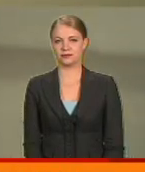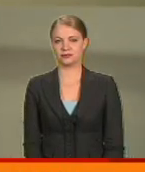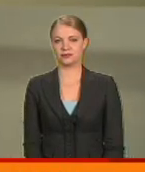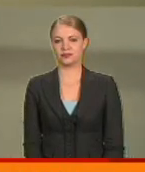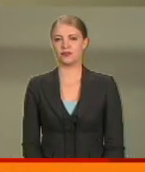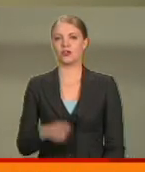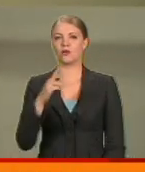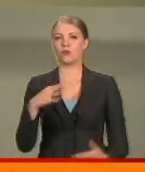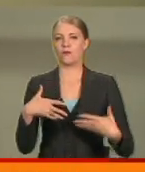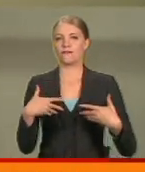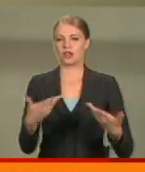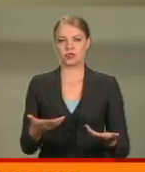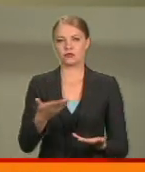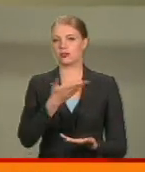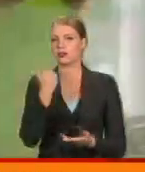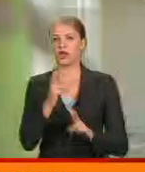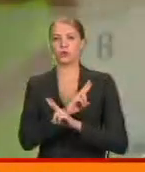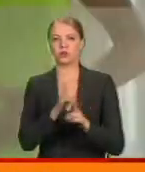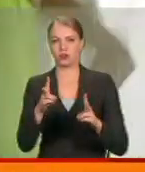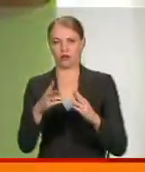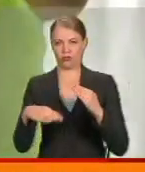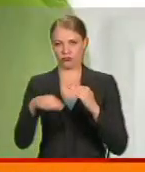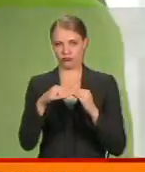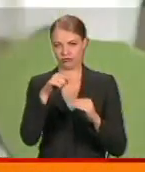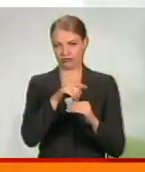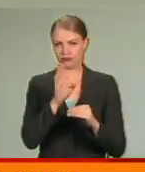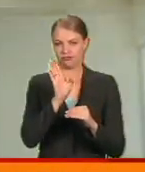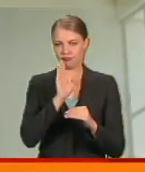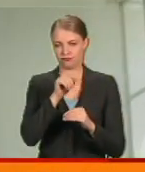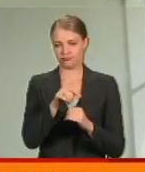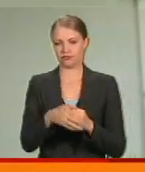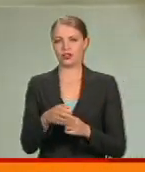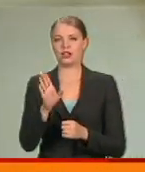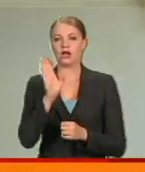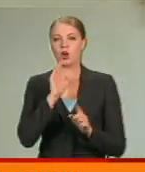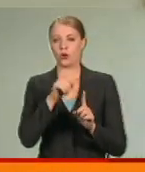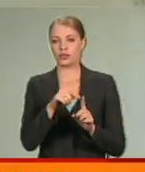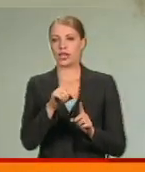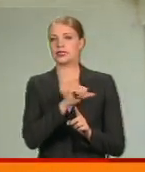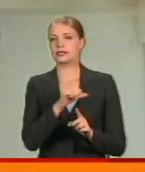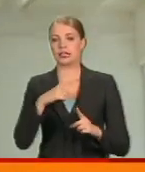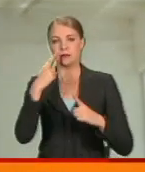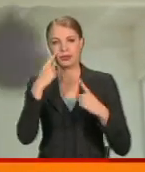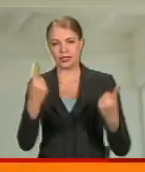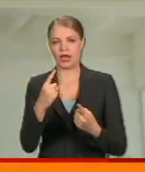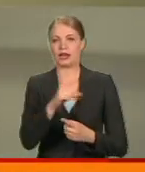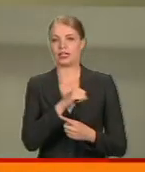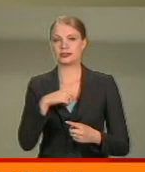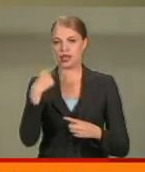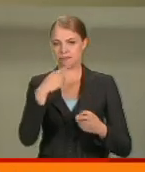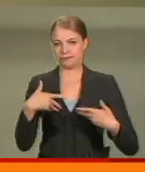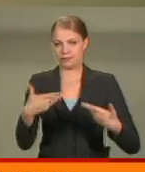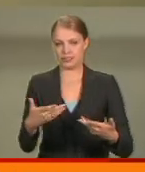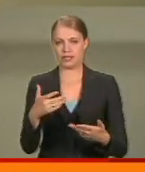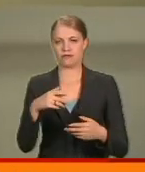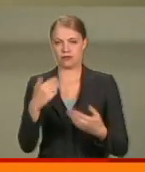По выразительности нету никого близко на фоне с Аней. Она самая яркая, самая выразительная гимнастка